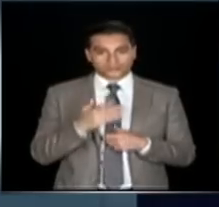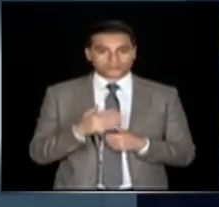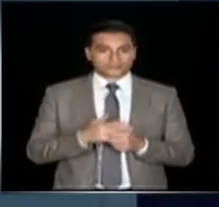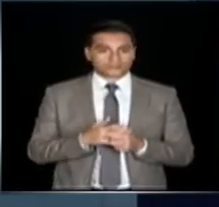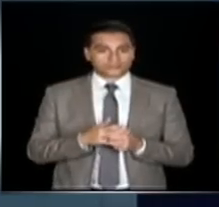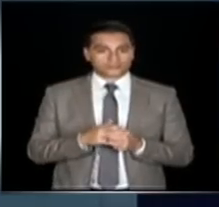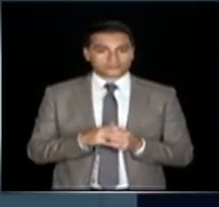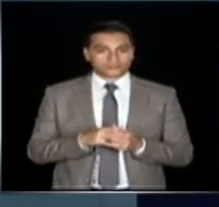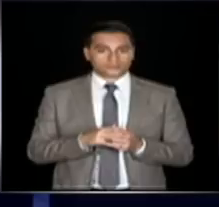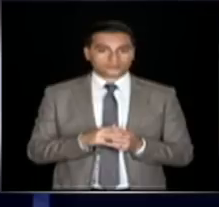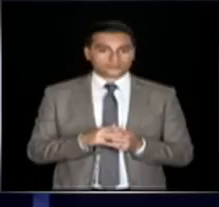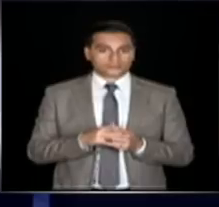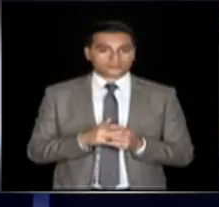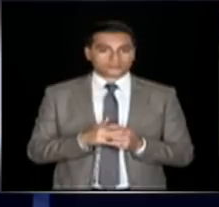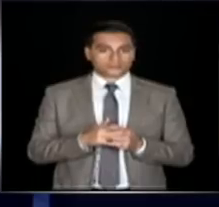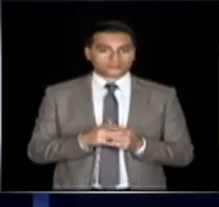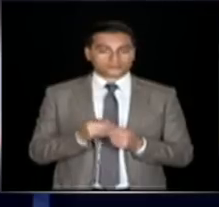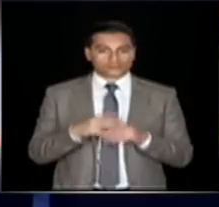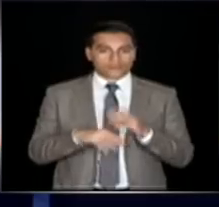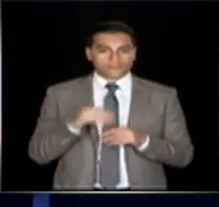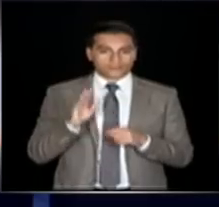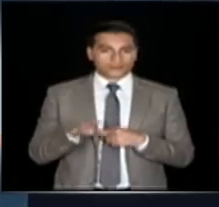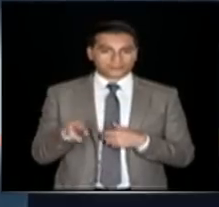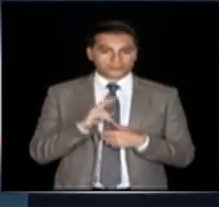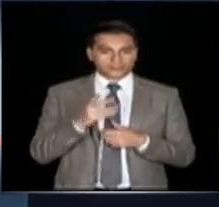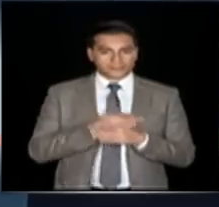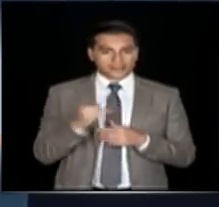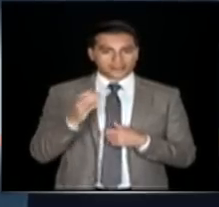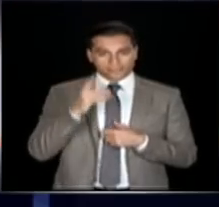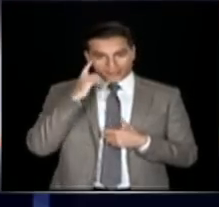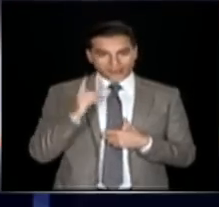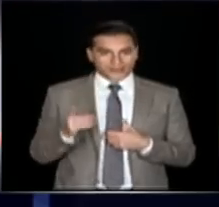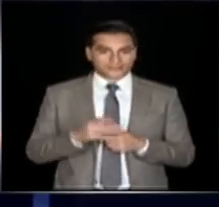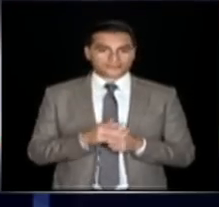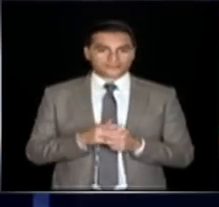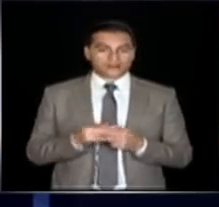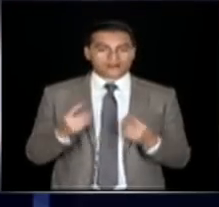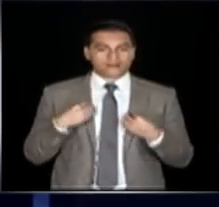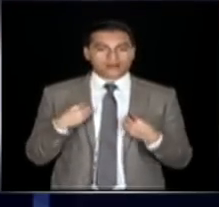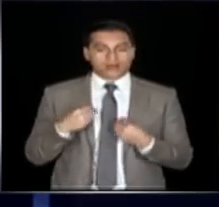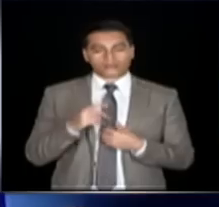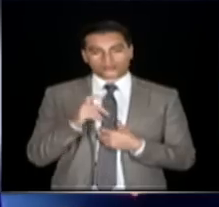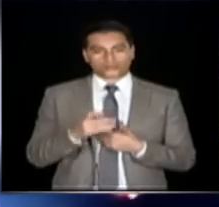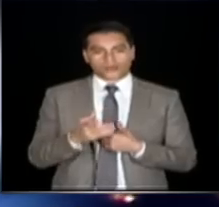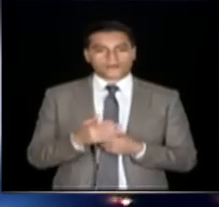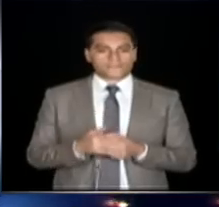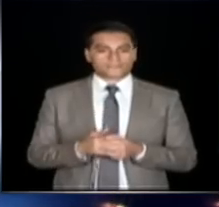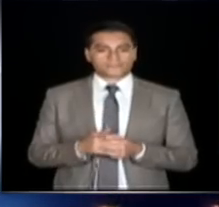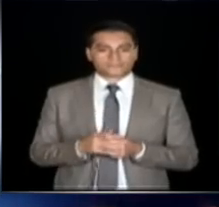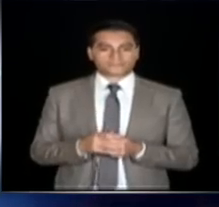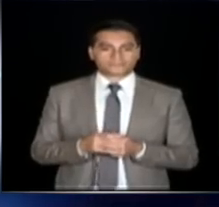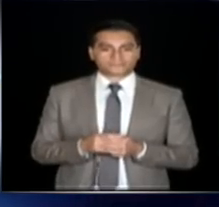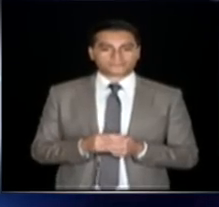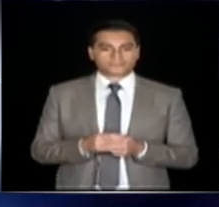كويس انا عارفه. مهم تخطف البازر لان عنده اجابته. رياضه، والسؤال هو: